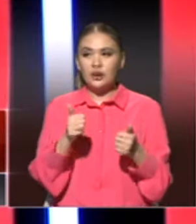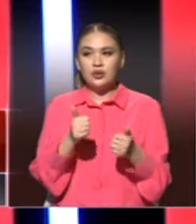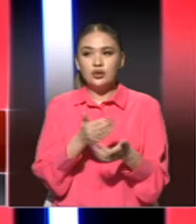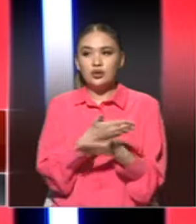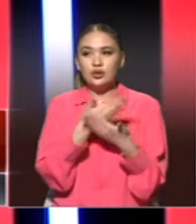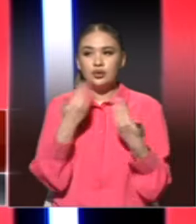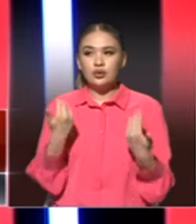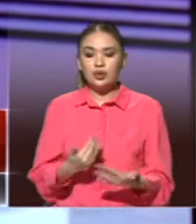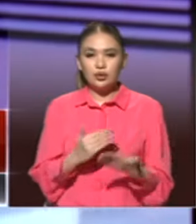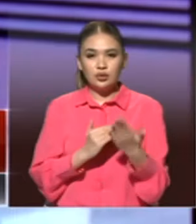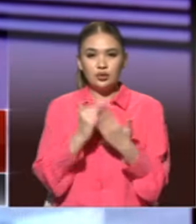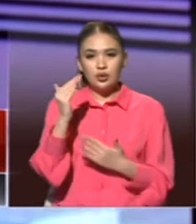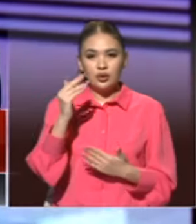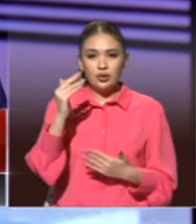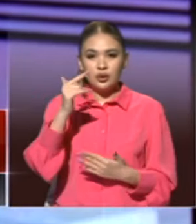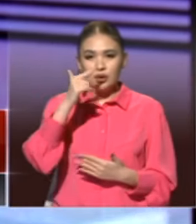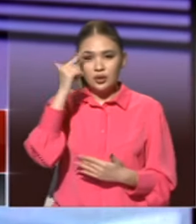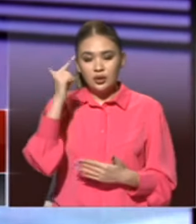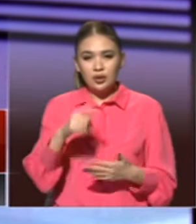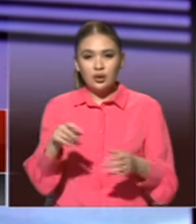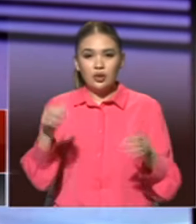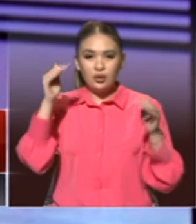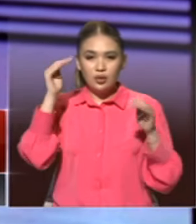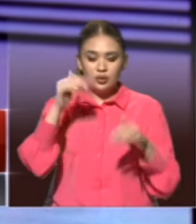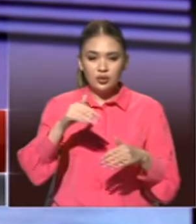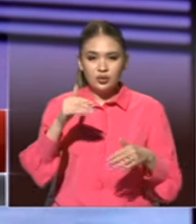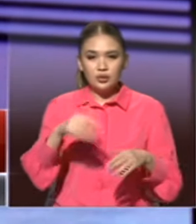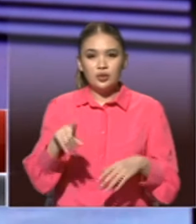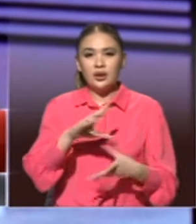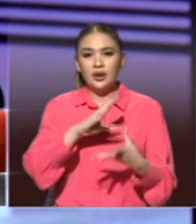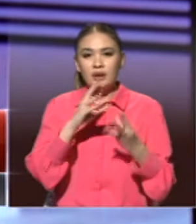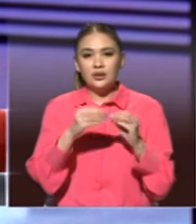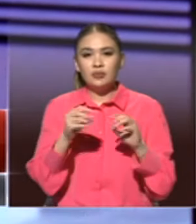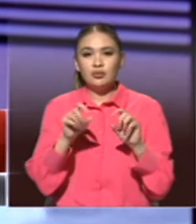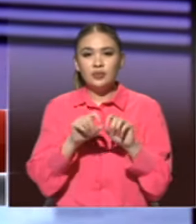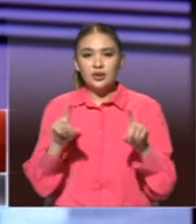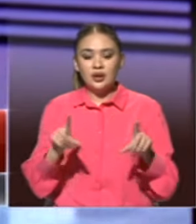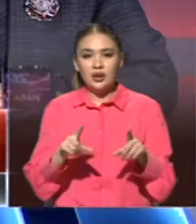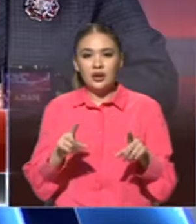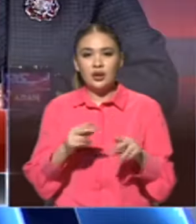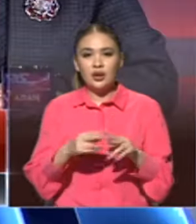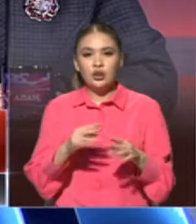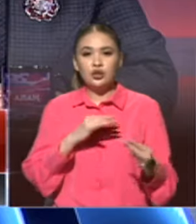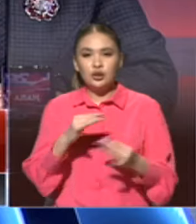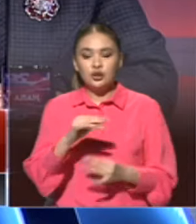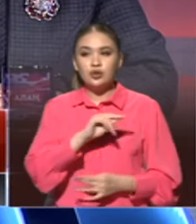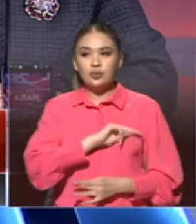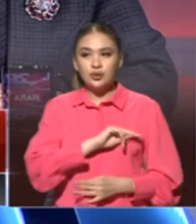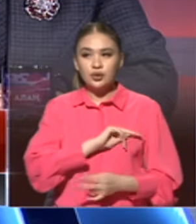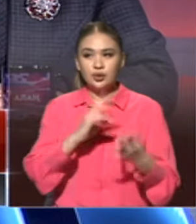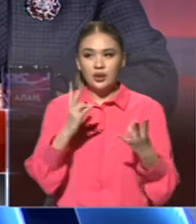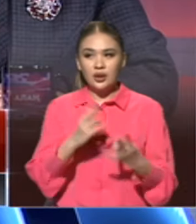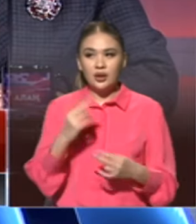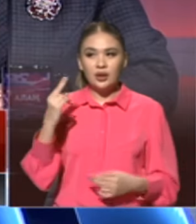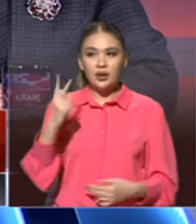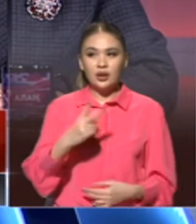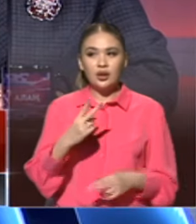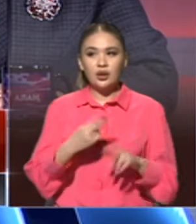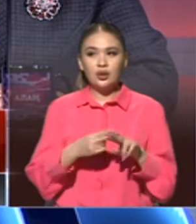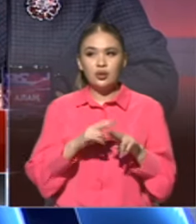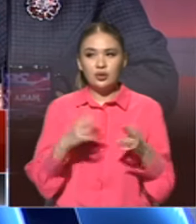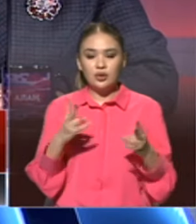жоқ. Мынау жоғары білім болсын, колледж болсын, негізі қазір мектептермен тығыз жақсы жұмыс істеу керек. Ол жұмысты ерте